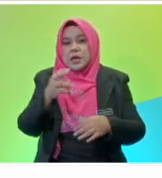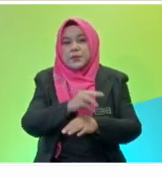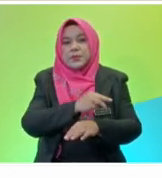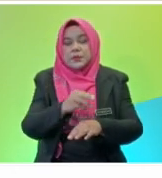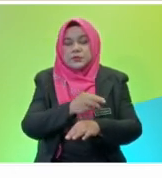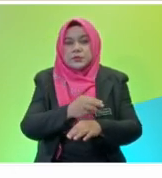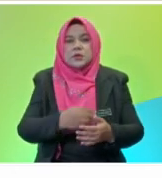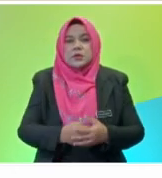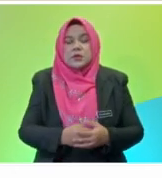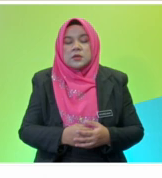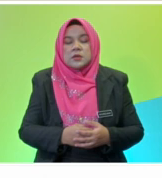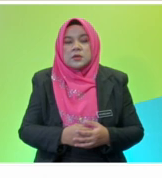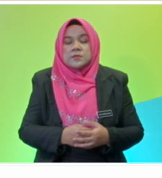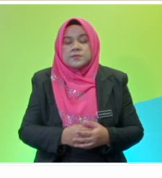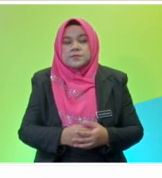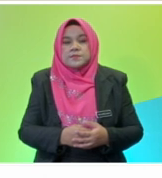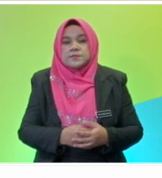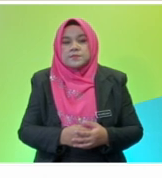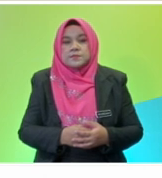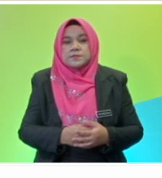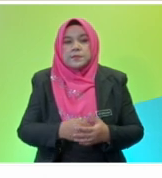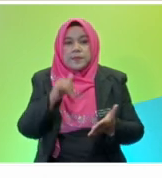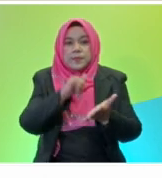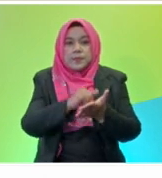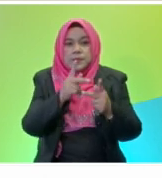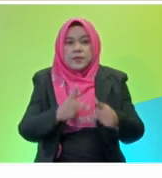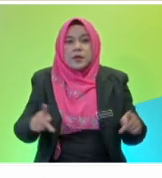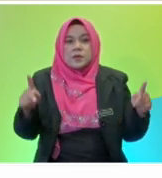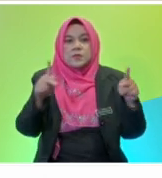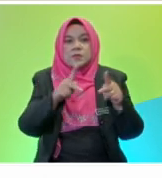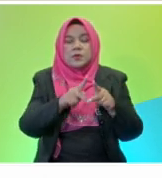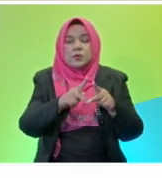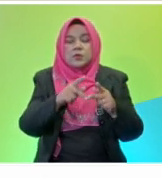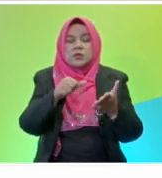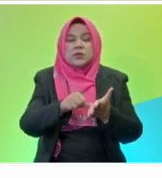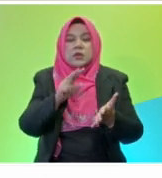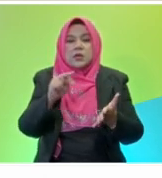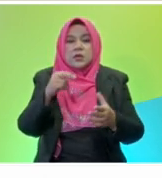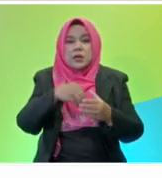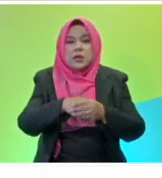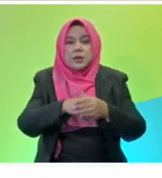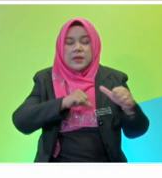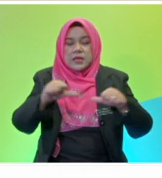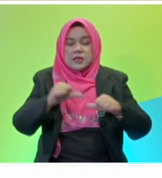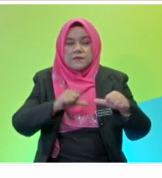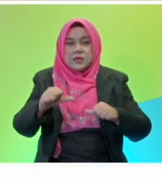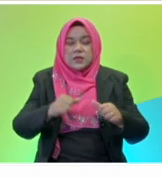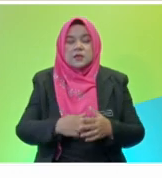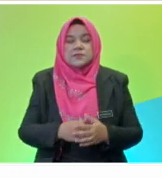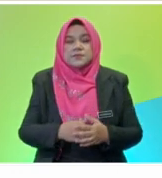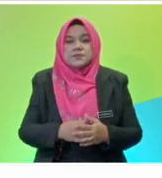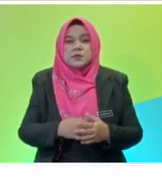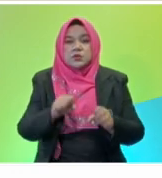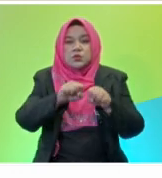ini dua benda yang berbeda yaitu kita paling Dekatkanlah adalah sejak activity kita dalam saja